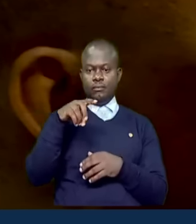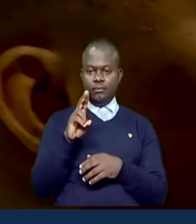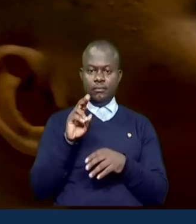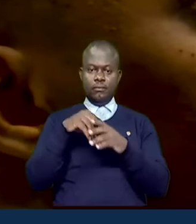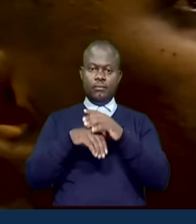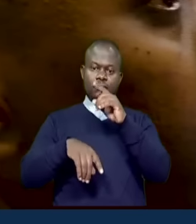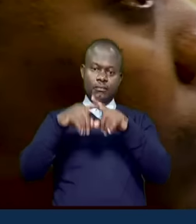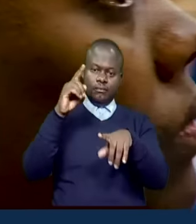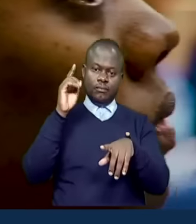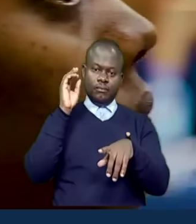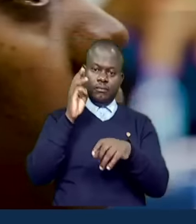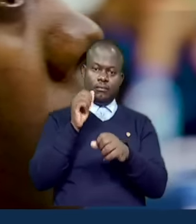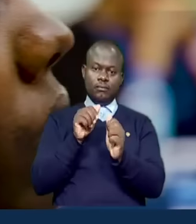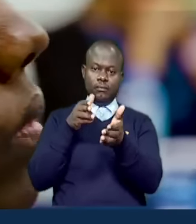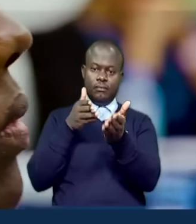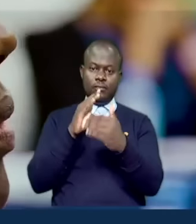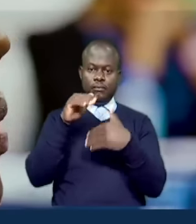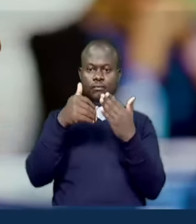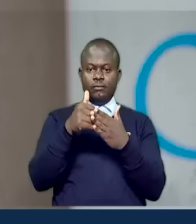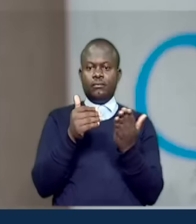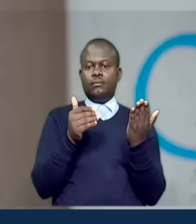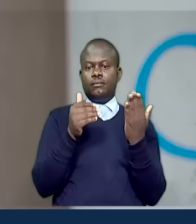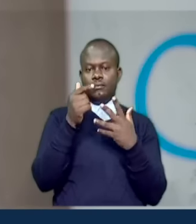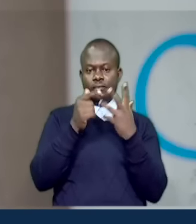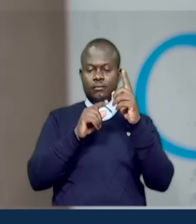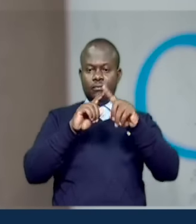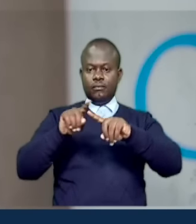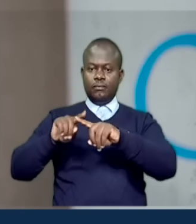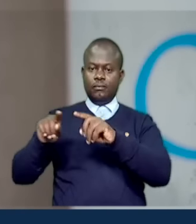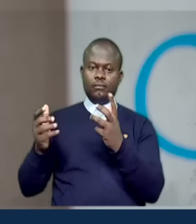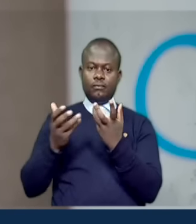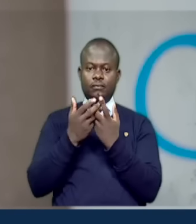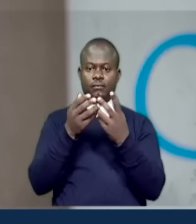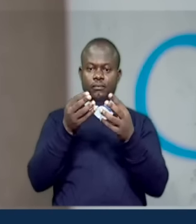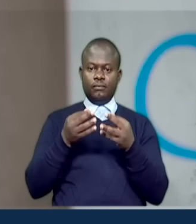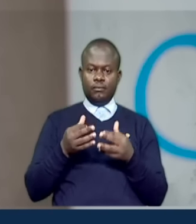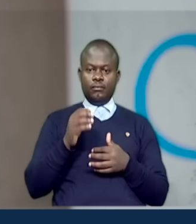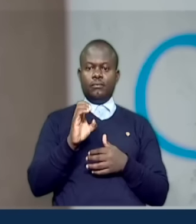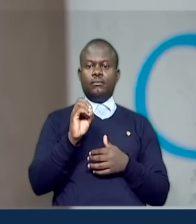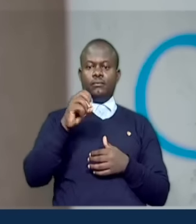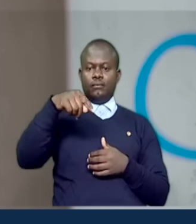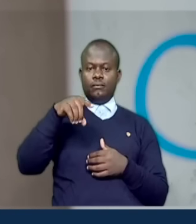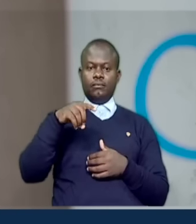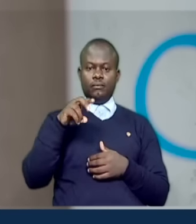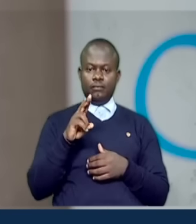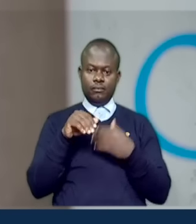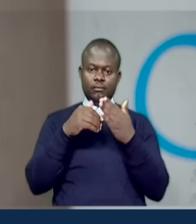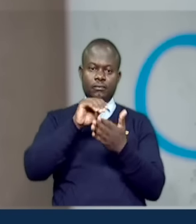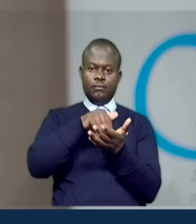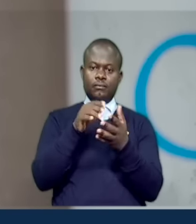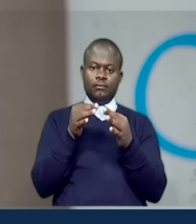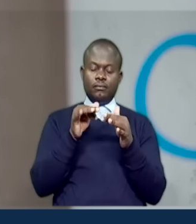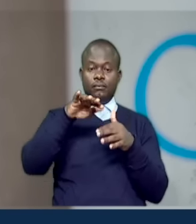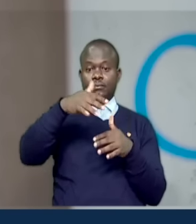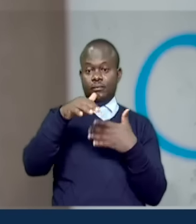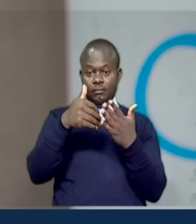yo kuzakurikirana amasomo atandukanye mu bijyanye n'imari. COPEDU ni ikigo cy'imari iciriritse kimaze